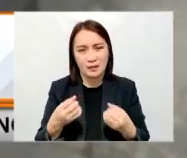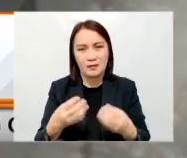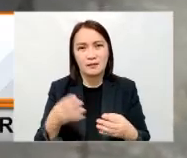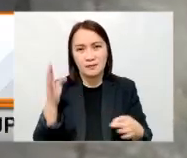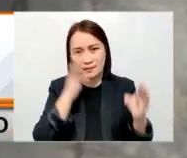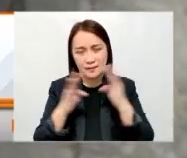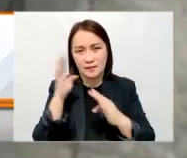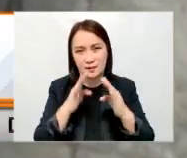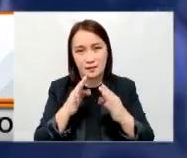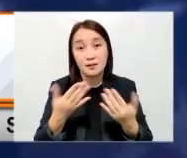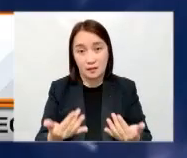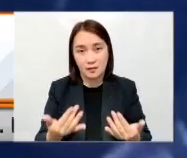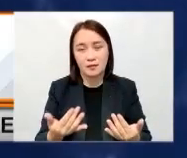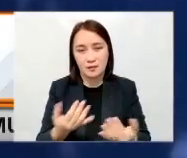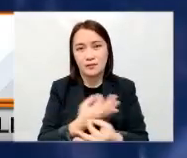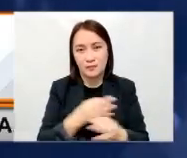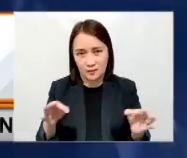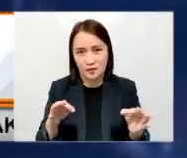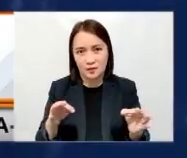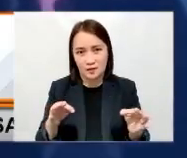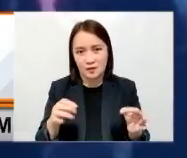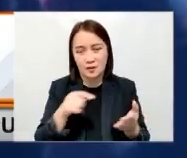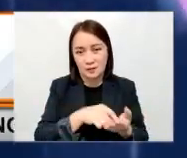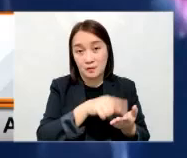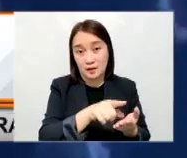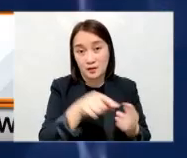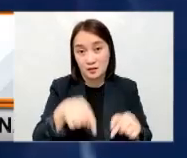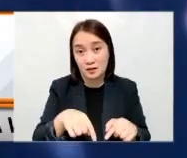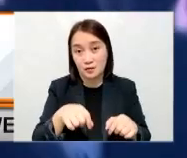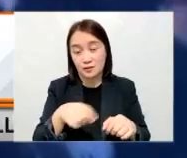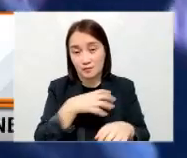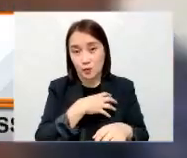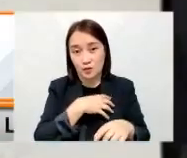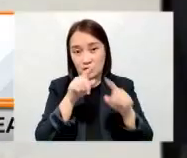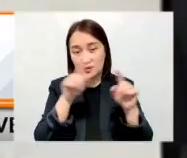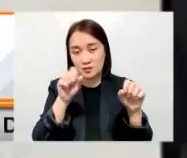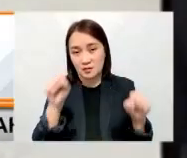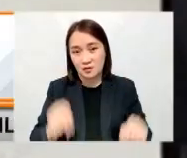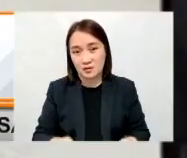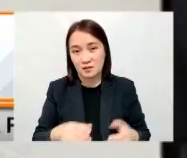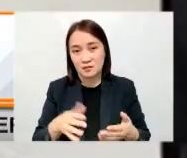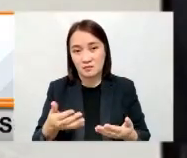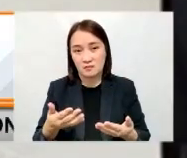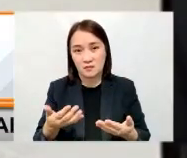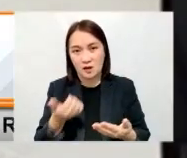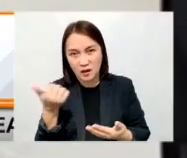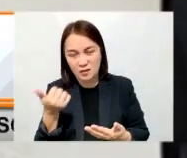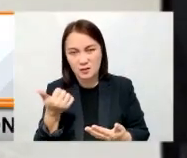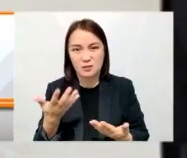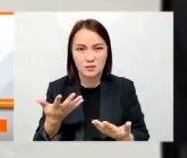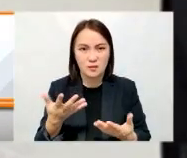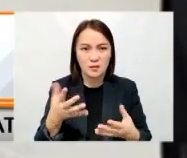naman na sila matapos magpiansa habang pinaghahanapan ng mga pulis ang iba pang sangkot sa rumble. Nag-miss kami yung sa concert